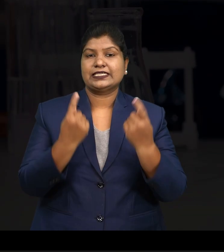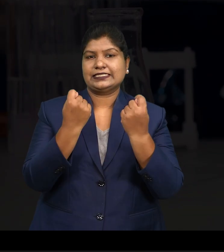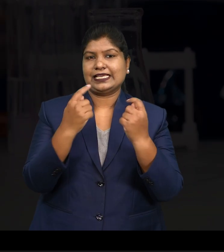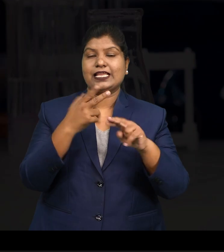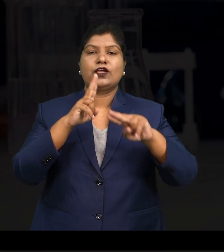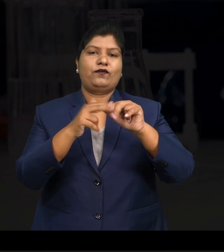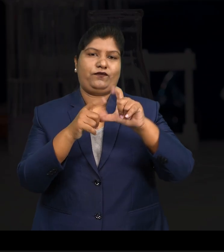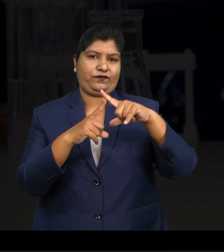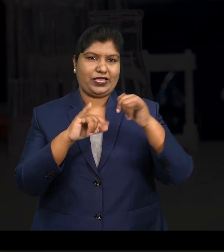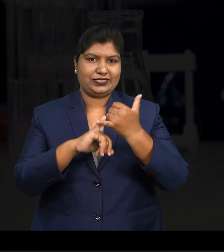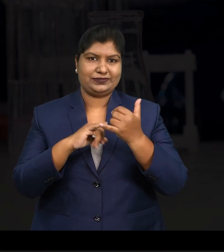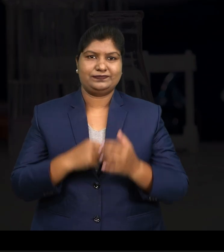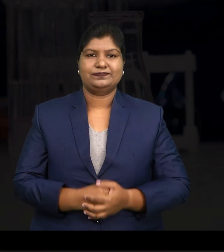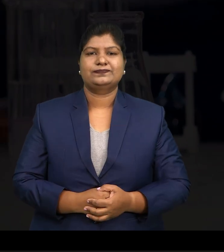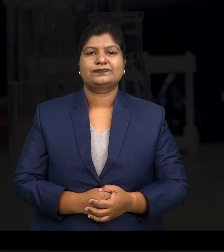चरबीसाठी चाचणी.